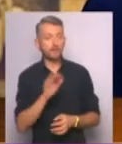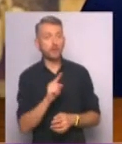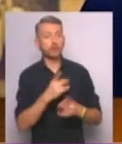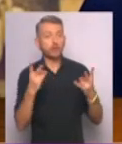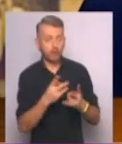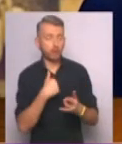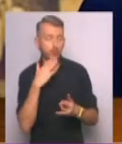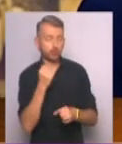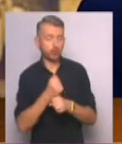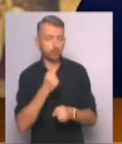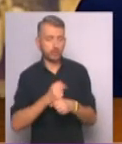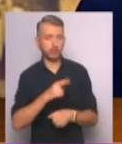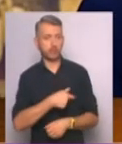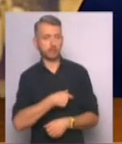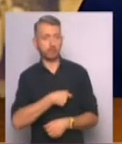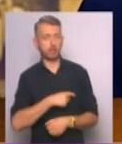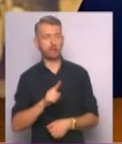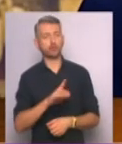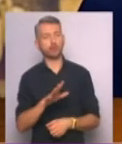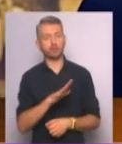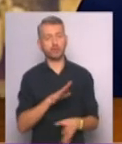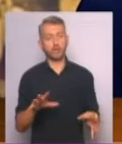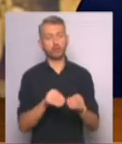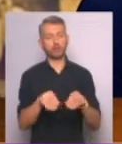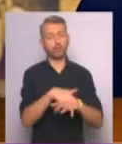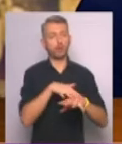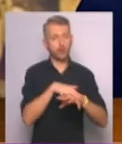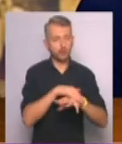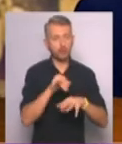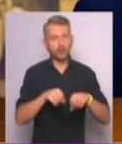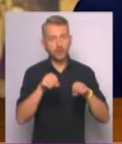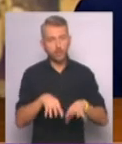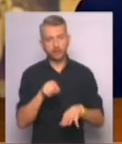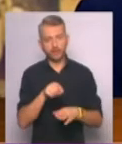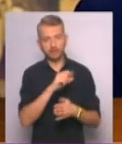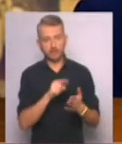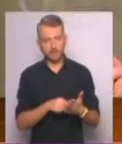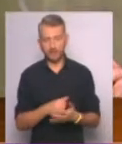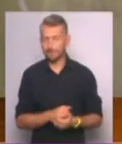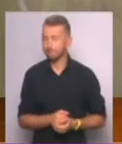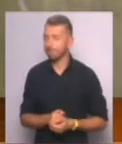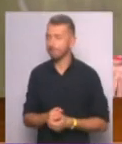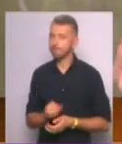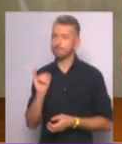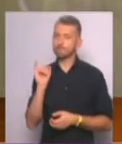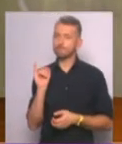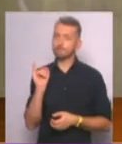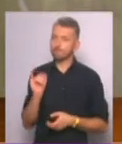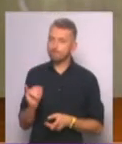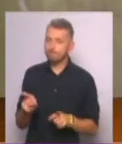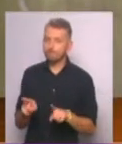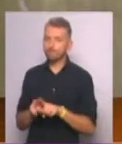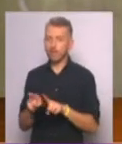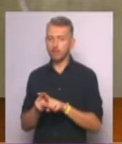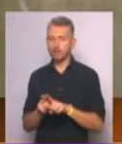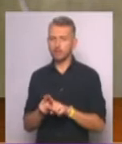я буду робити як депутат для того, щоб бути разом з громадськістю і вирішувати це питання. Так, пані Наталія, і все ж таки, от